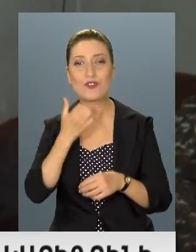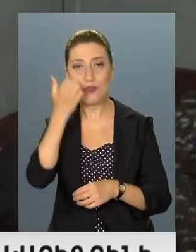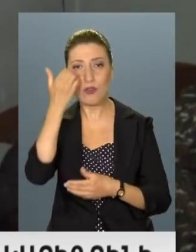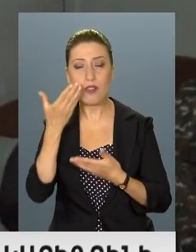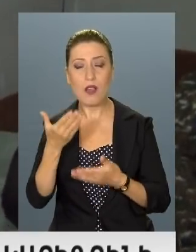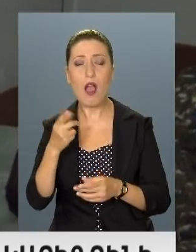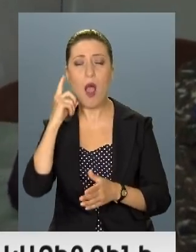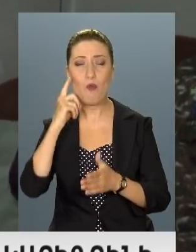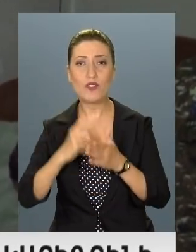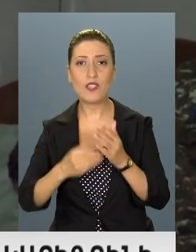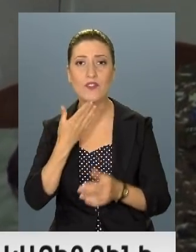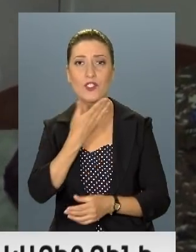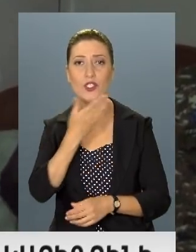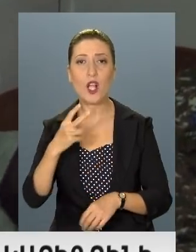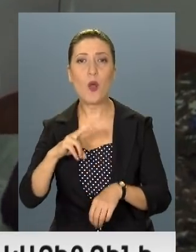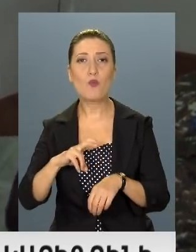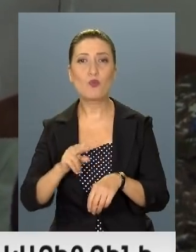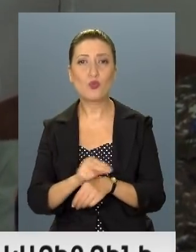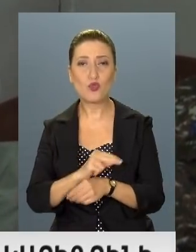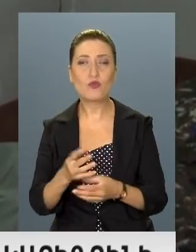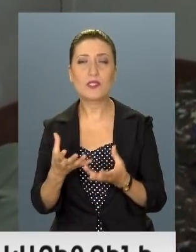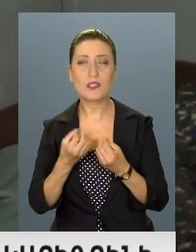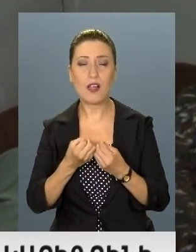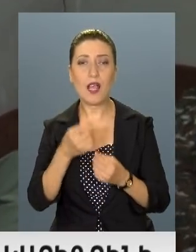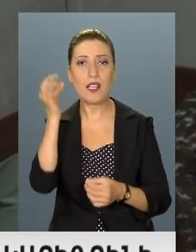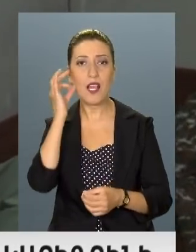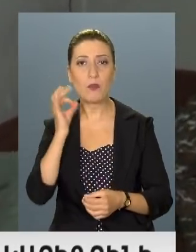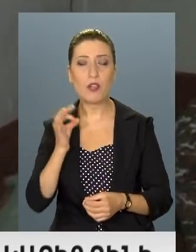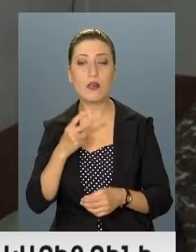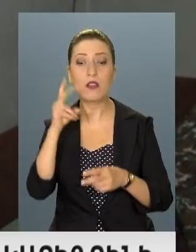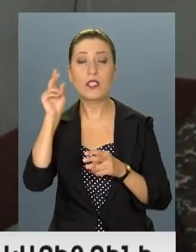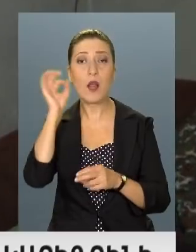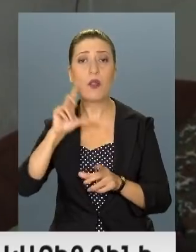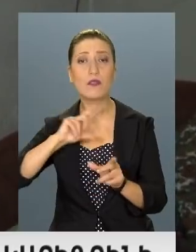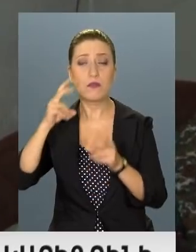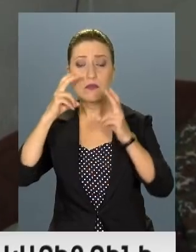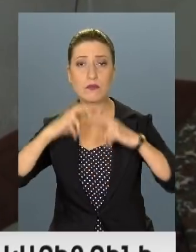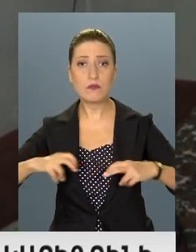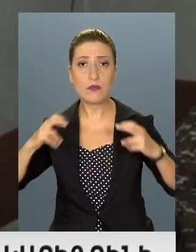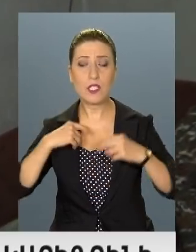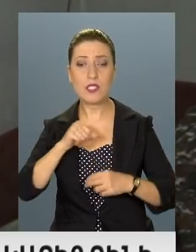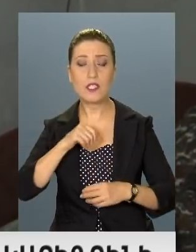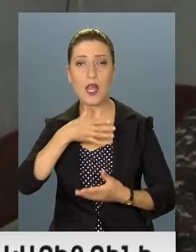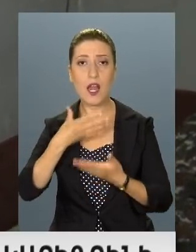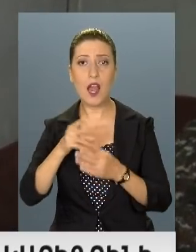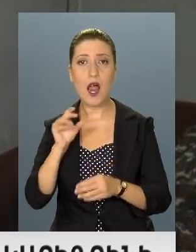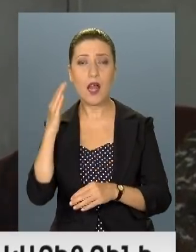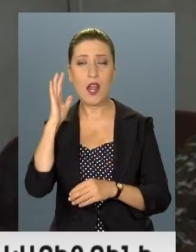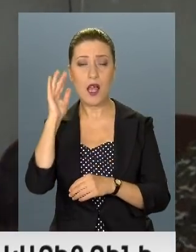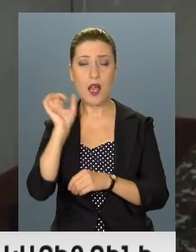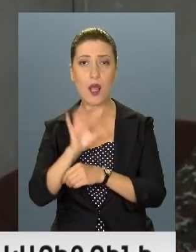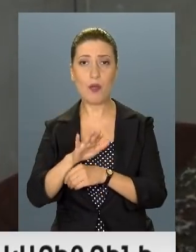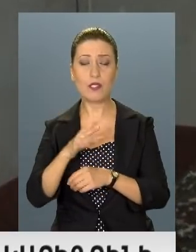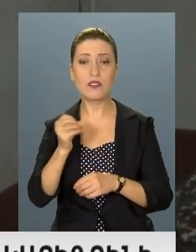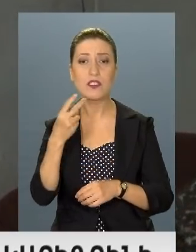որ վերջնական բուժում կստանա Գերմանիայում։ Հետազոտվել է այնտեղ, նշում է, իր հրամանատարի անձնական միջոցներով է մեկնել Գերմանիա։